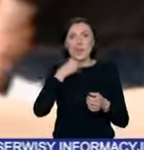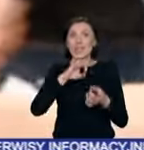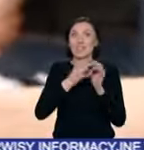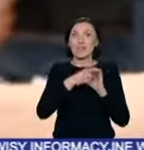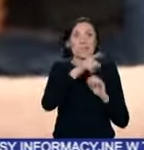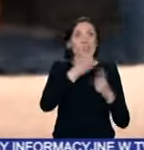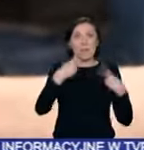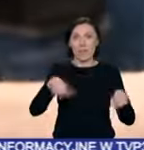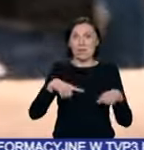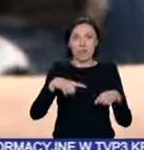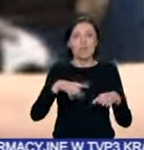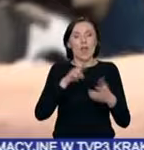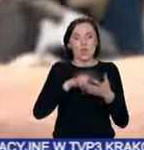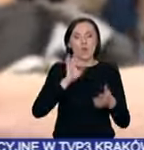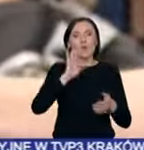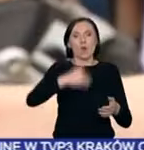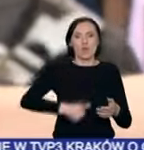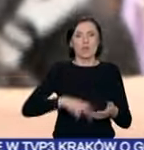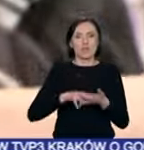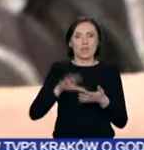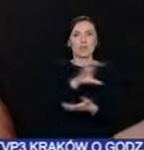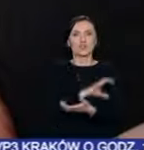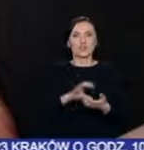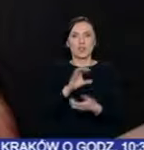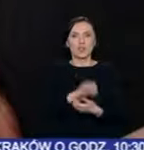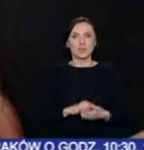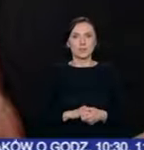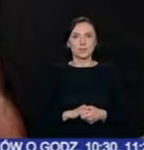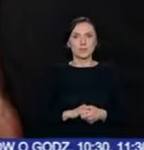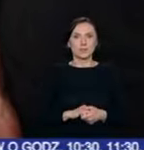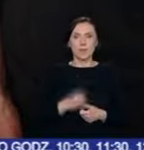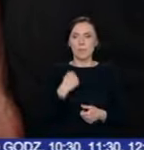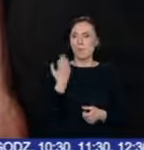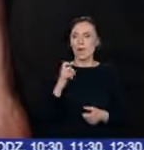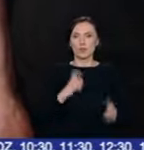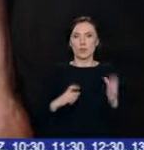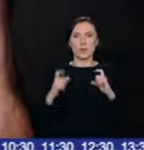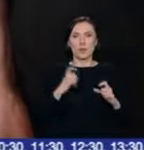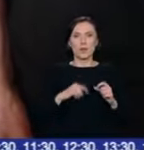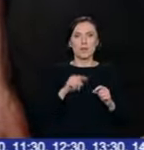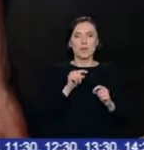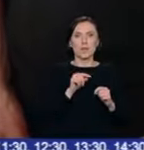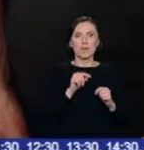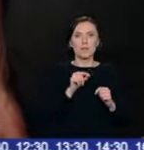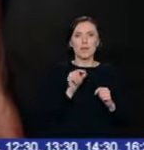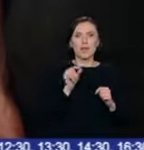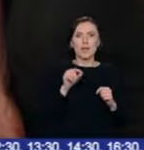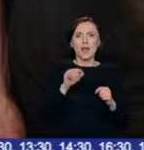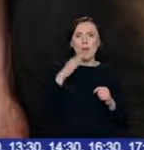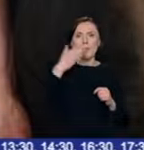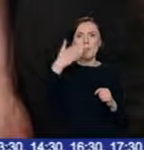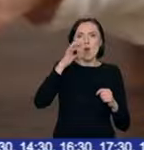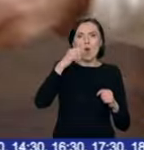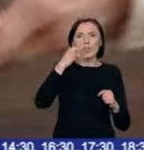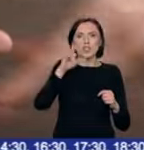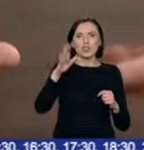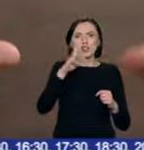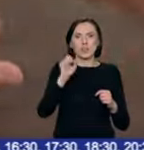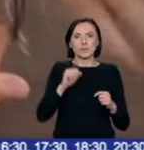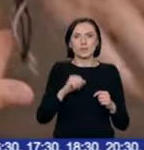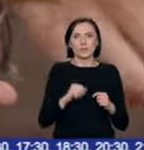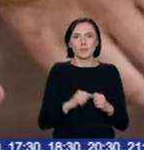nie było, to by na pewno głód na świecie zapanował. Bardziej nam się podobały takie modliszki duże.